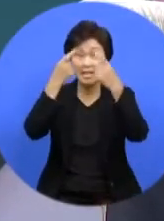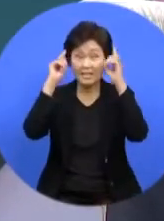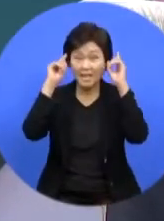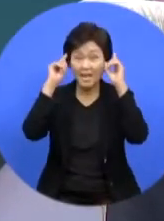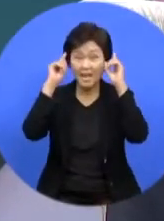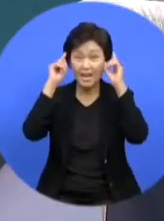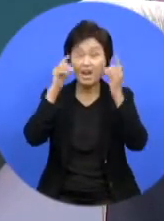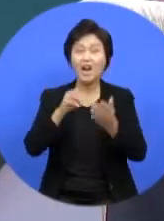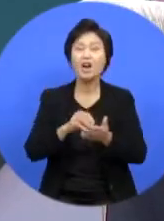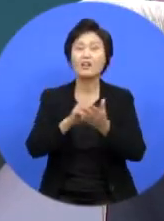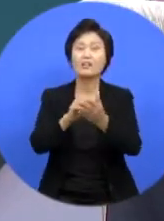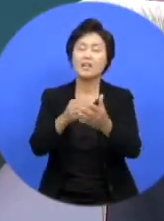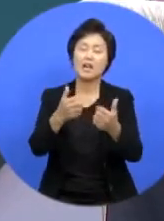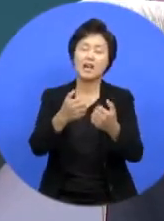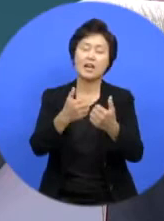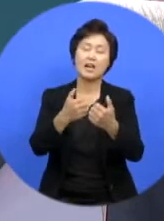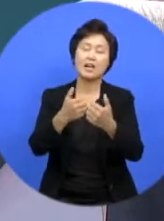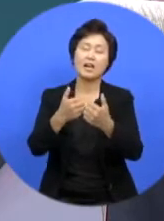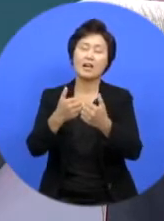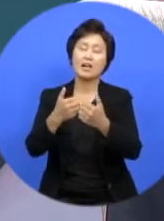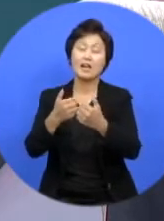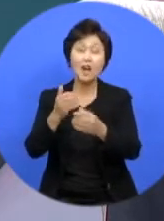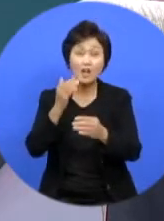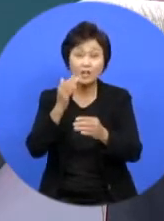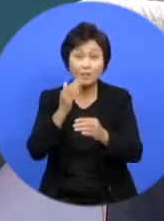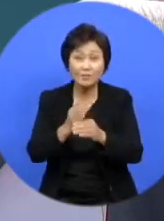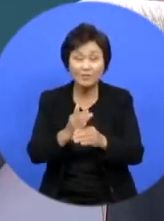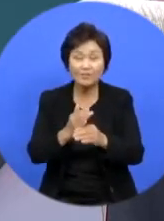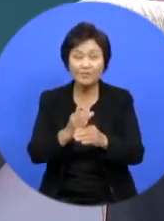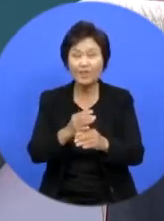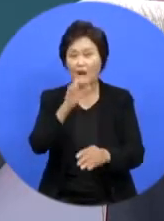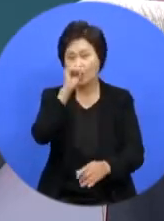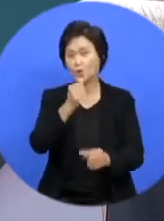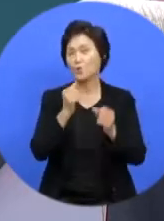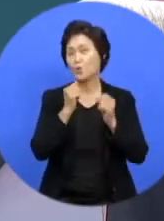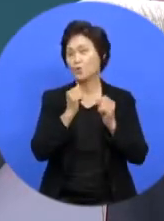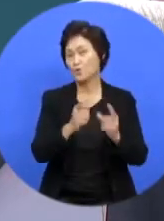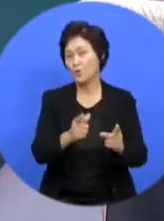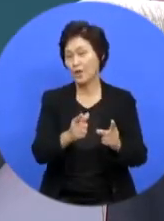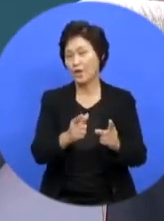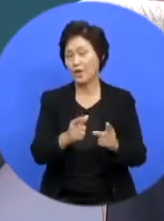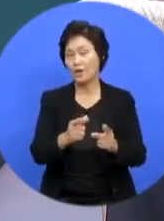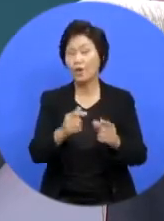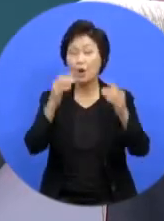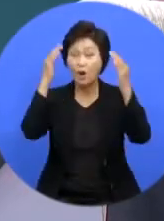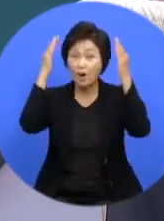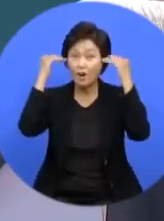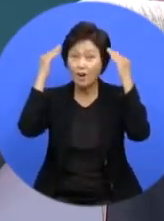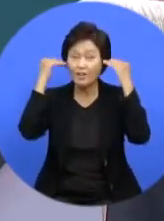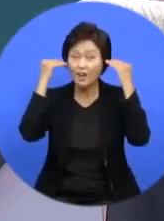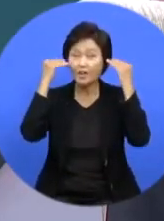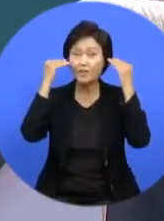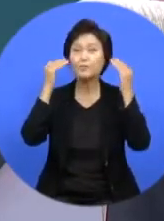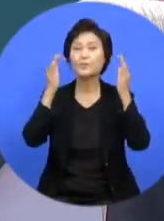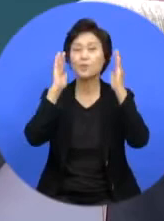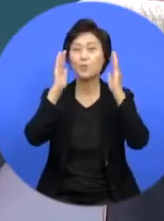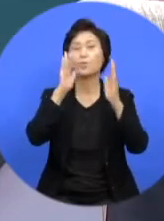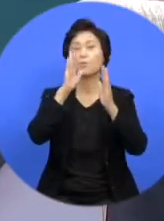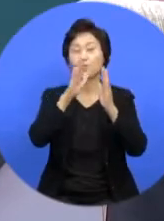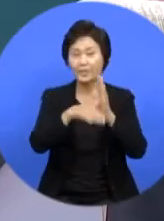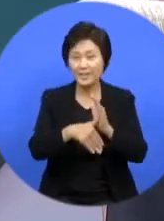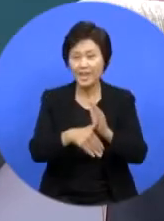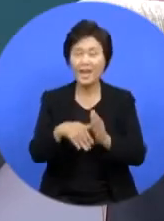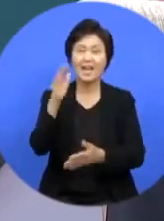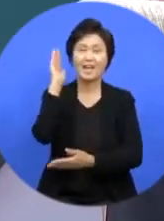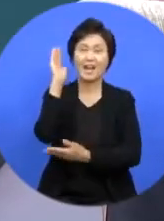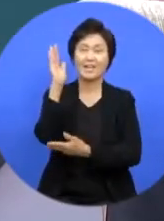상담을 하면서 티칭을 계속했는데 네. 좋은 기회로 빅하트 크리스천 스쿨에서 여름 학기에 강의를 하게 됐어요. 네네. 근데 그때